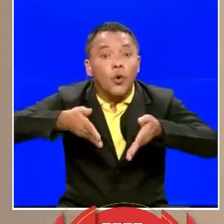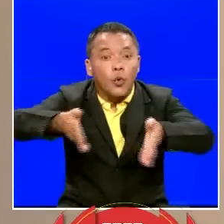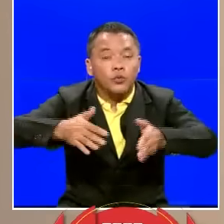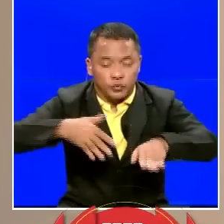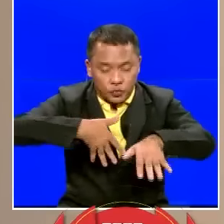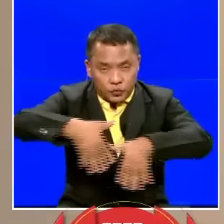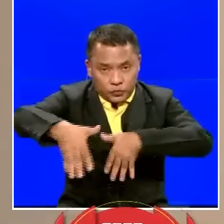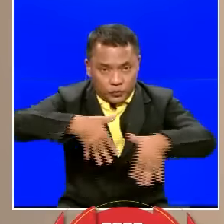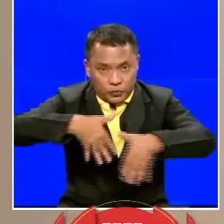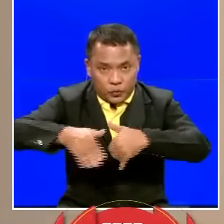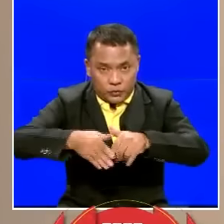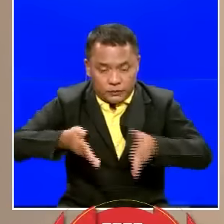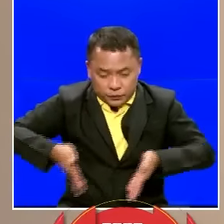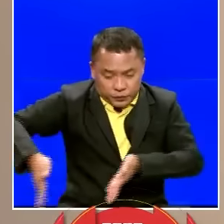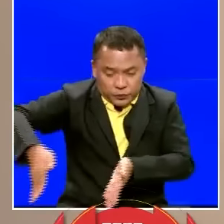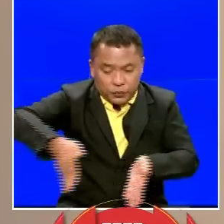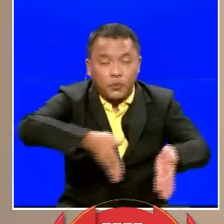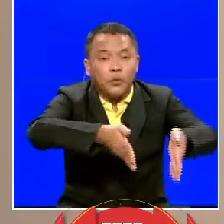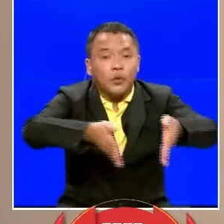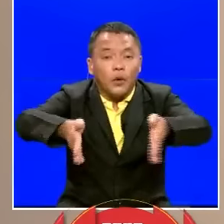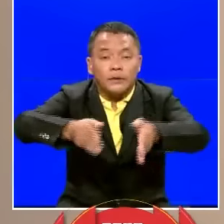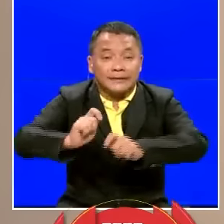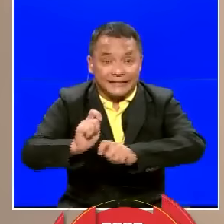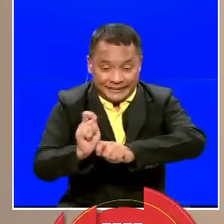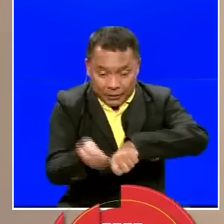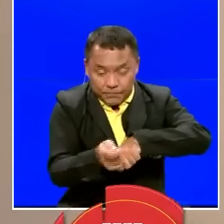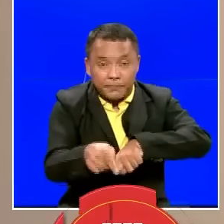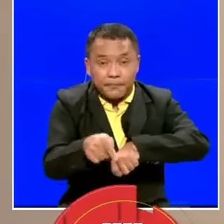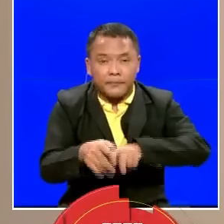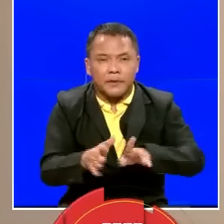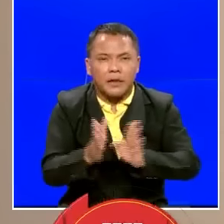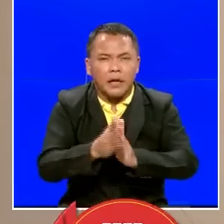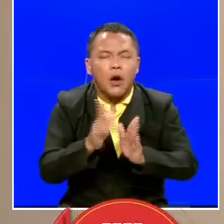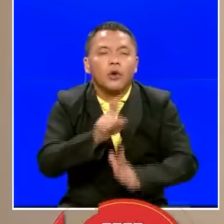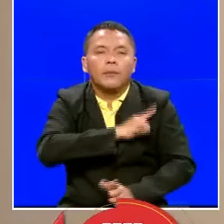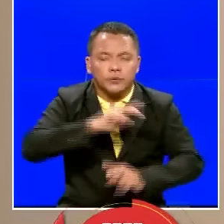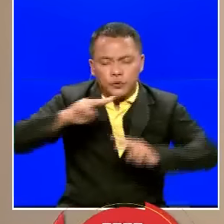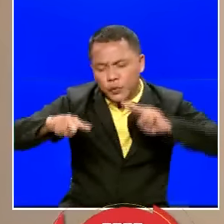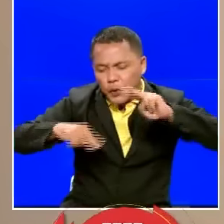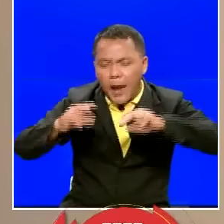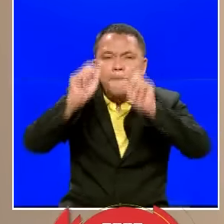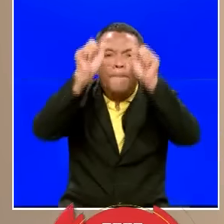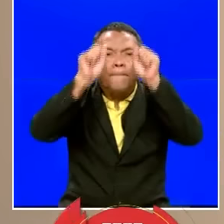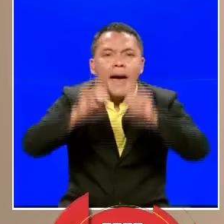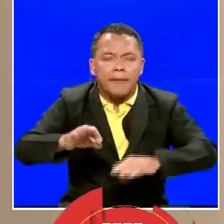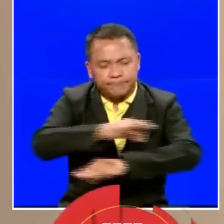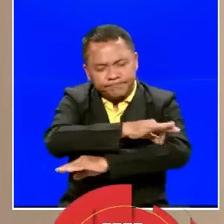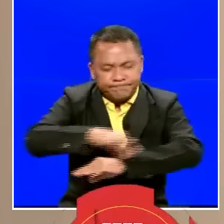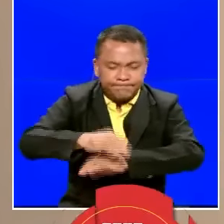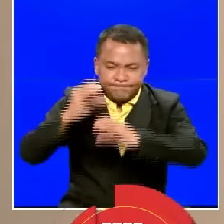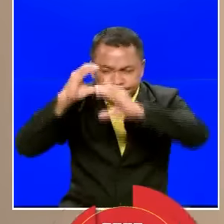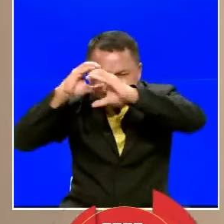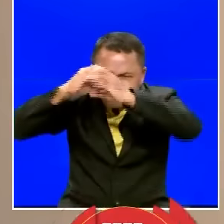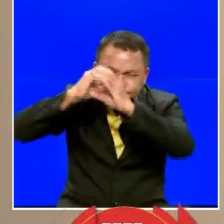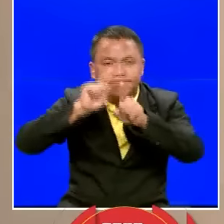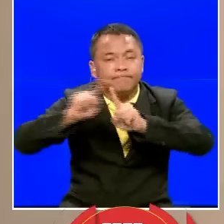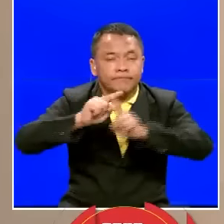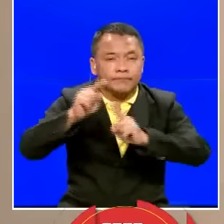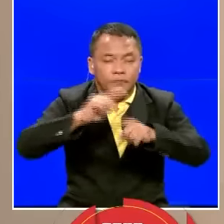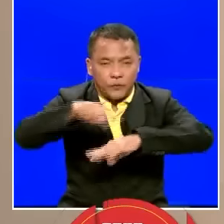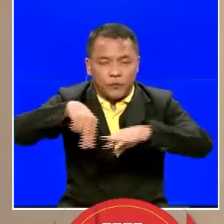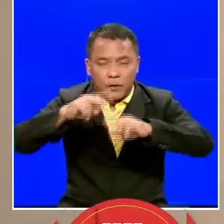สายที่เชื่อมถนนเลียบวารีกับสุวินทวงศ์แล้วก็คุ้มเกล้าคือเขาก็เป็นคนที่ดูเรื่องการออกแบบขออนุญาตก่อสร้างแก้ไขโครงการที